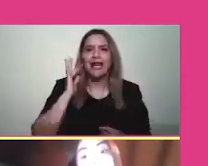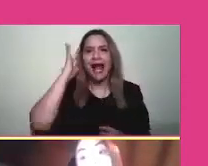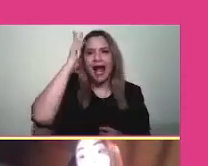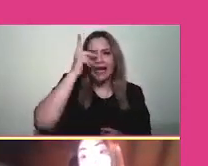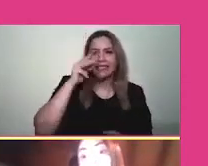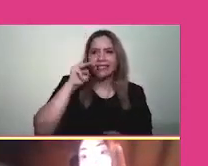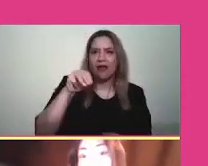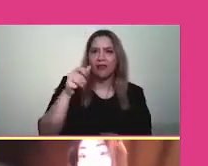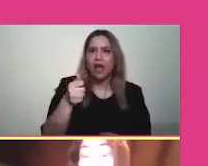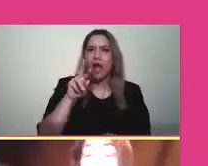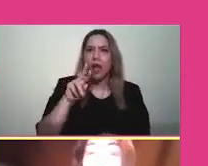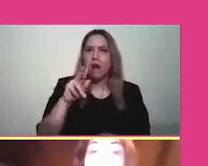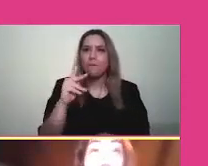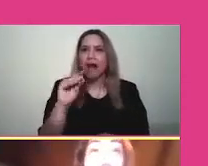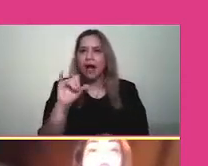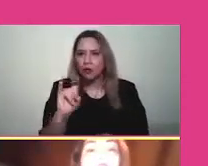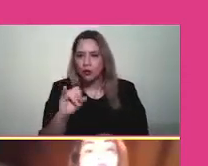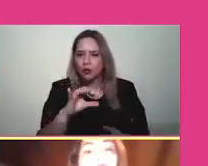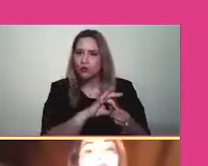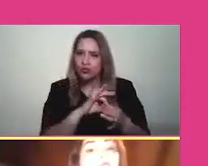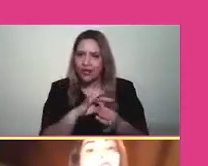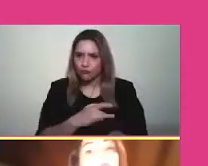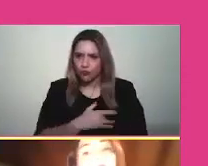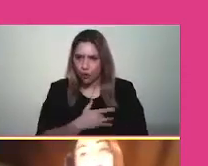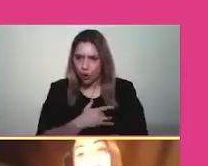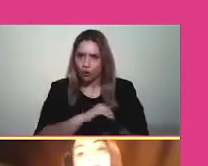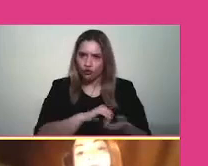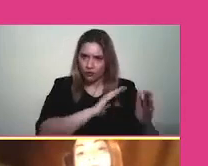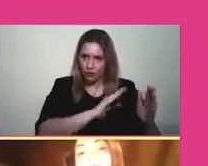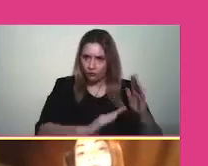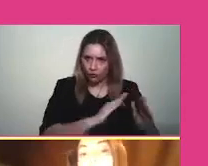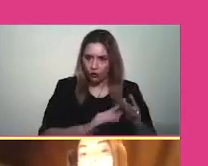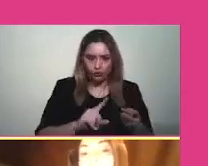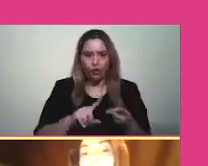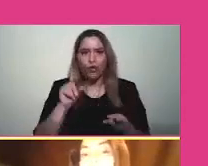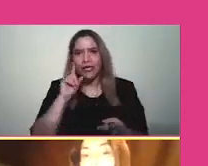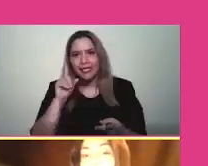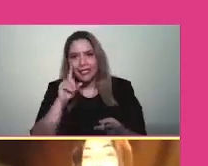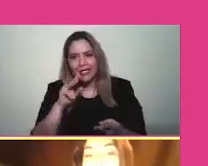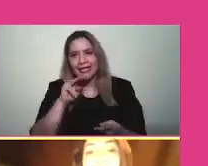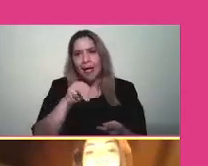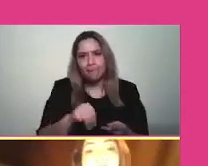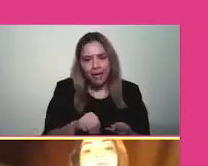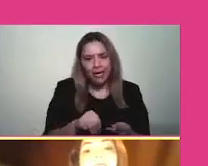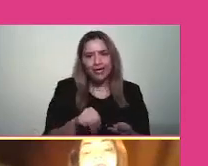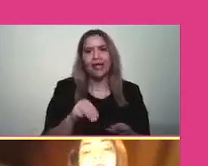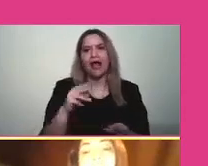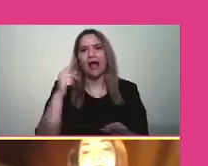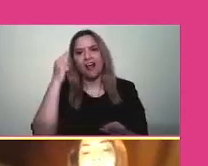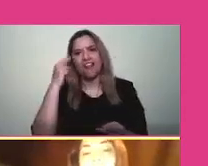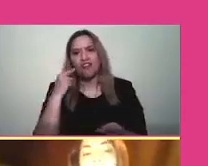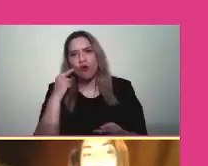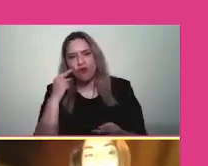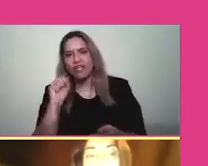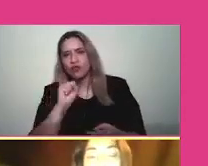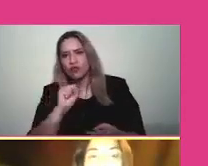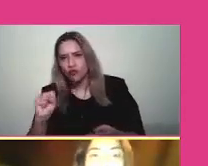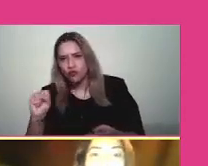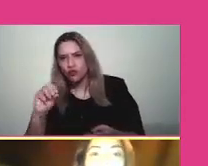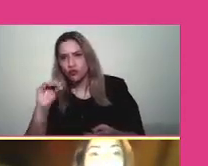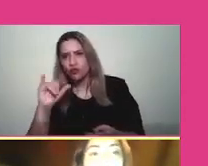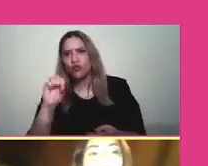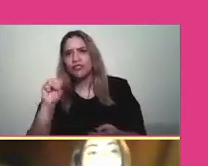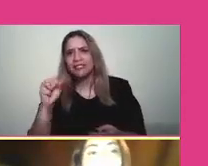είναι συνάδελφος ψυχολόγος στο Φροντίζο, και η κυρία Μαρία Θεοφανή Σουσάνη, η οποία είναι κοινωνική